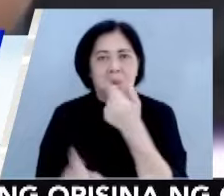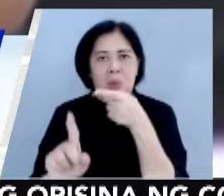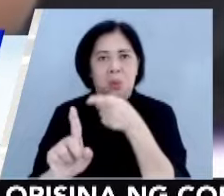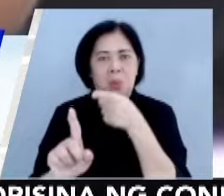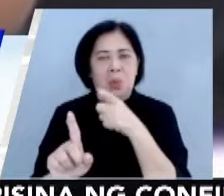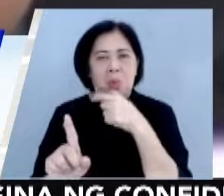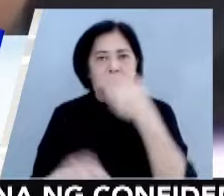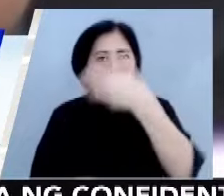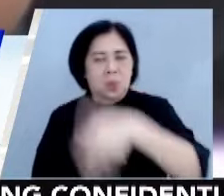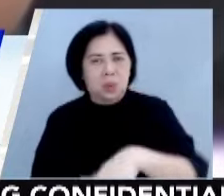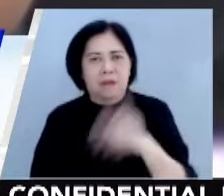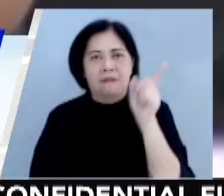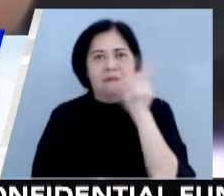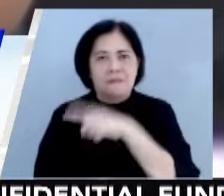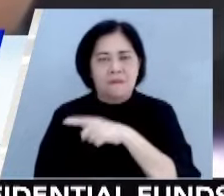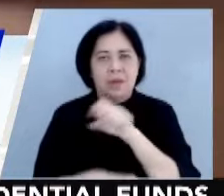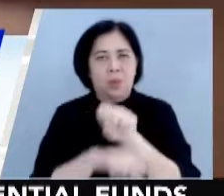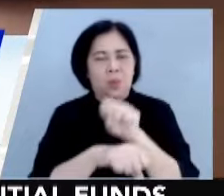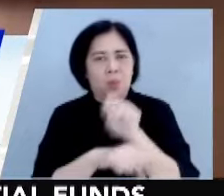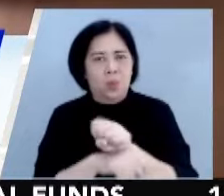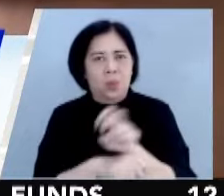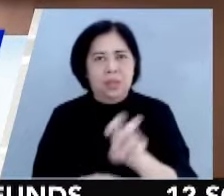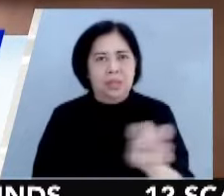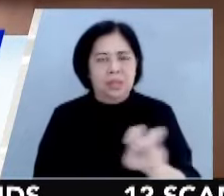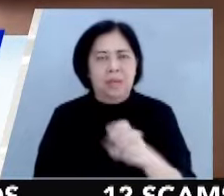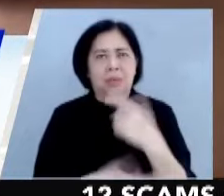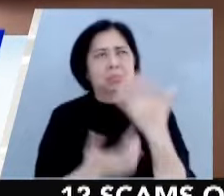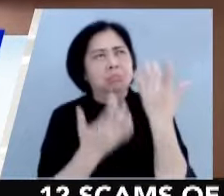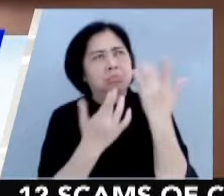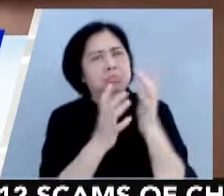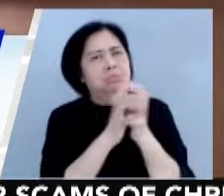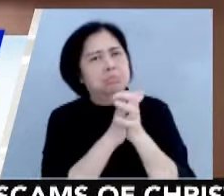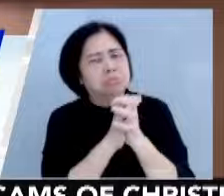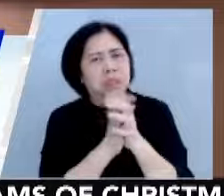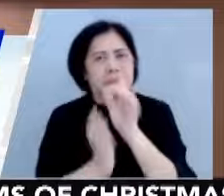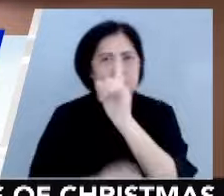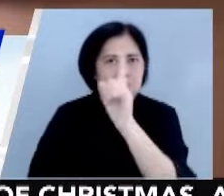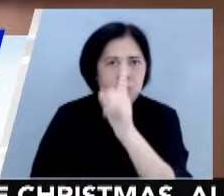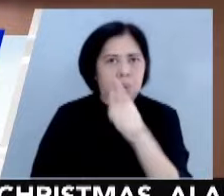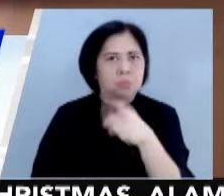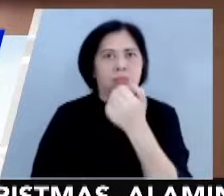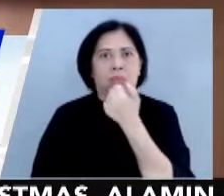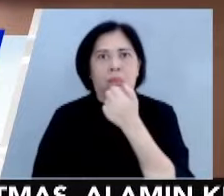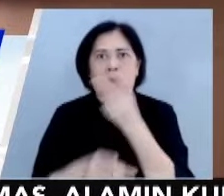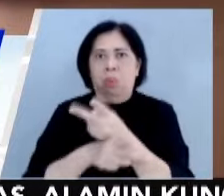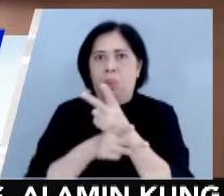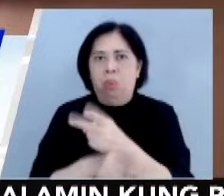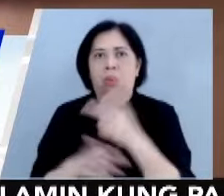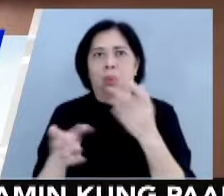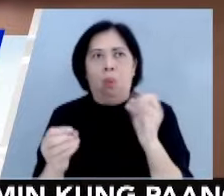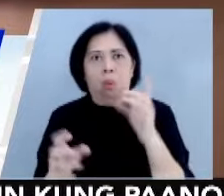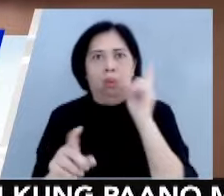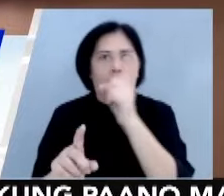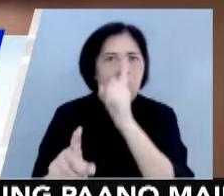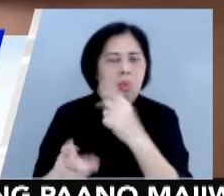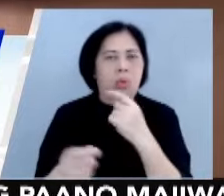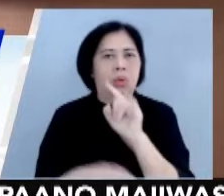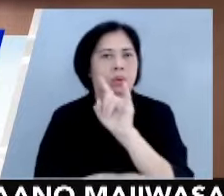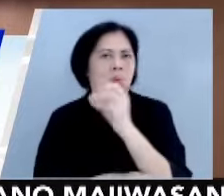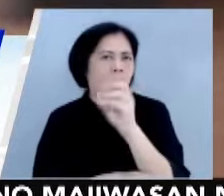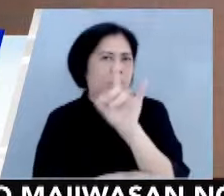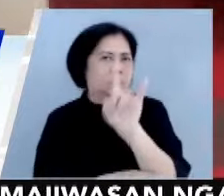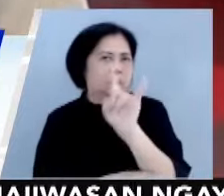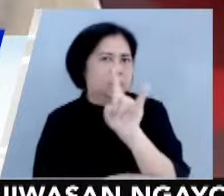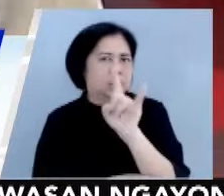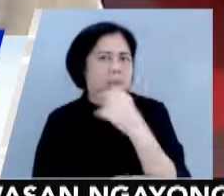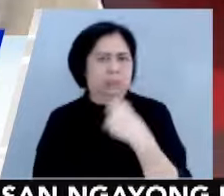trabaho, travel scam, mga nagpapaawa, nananakot na may nilabag kayo, o mga patalastas online na too good to